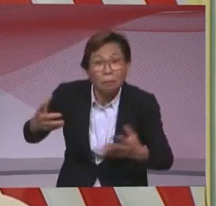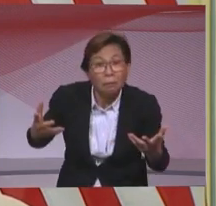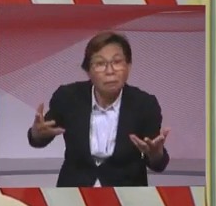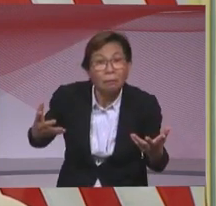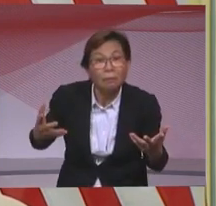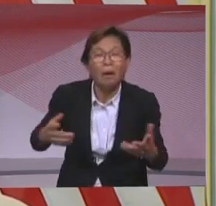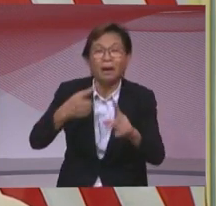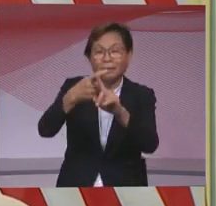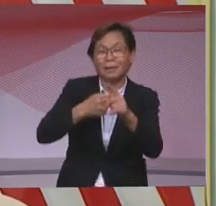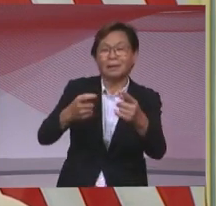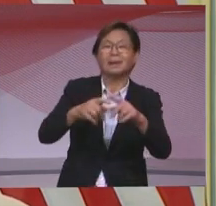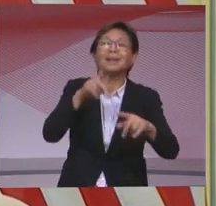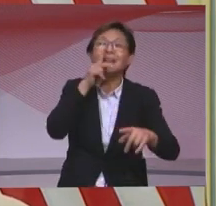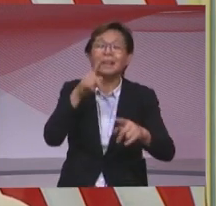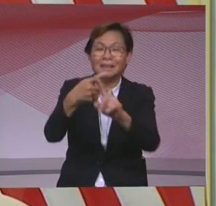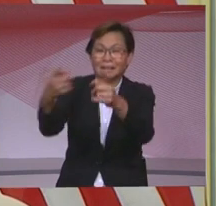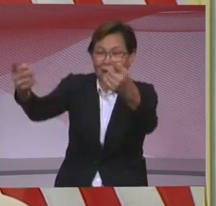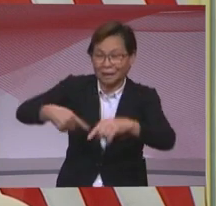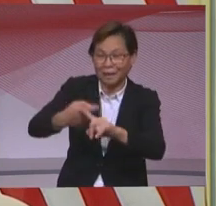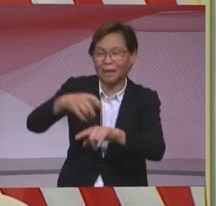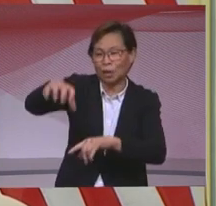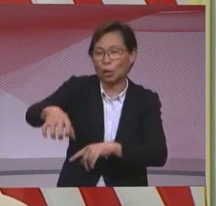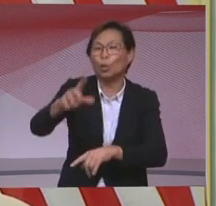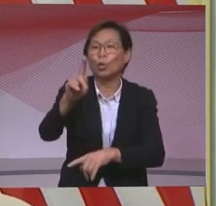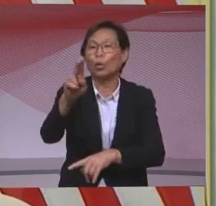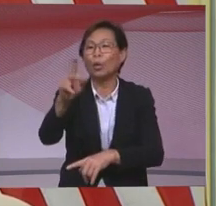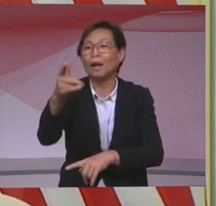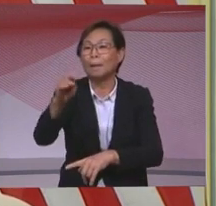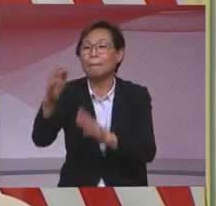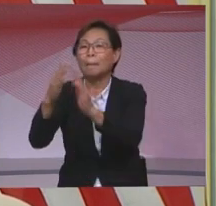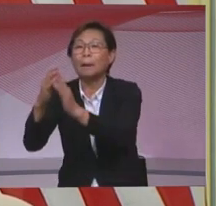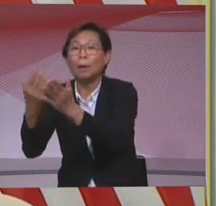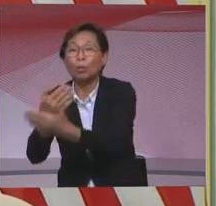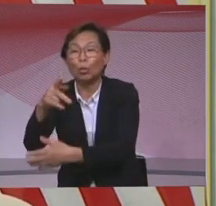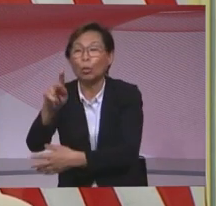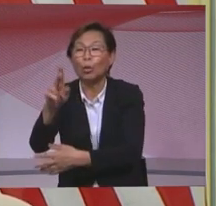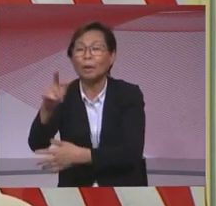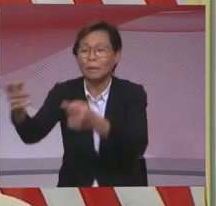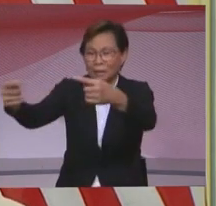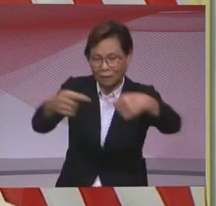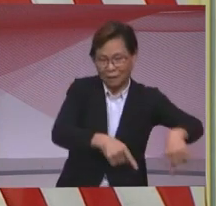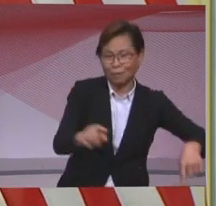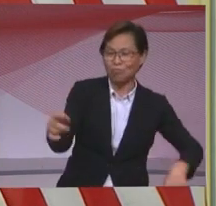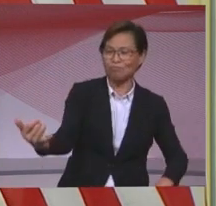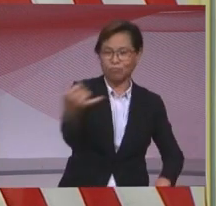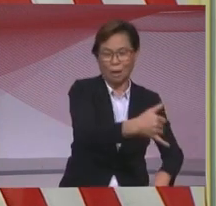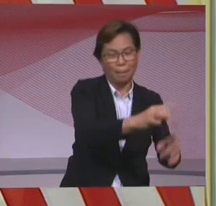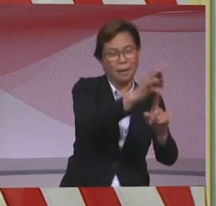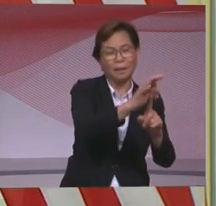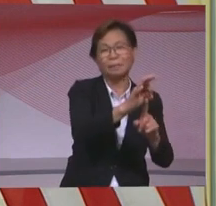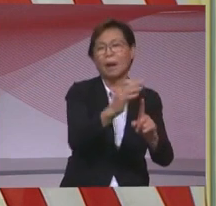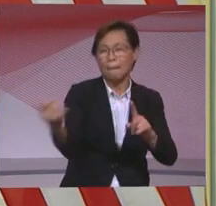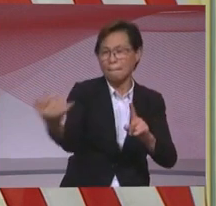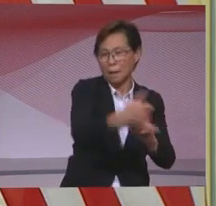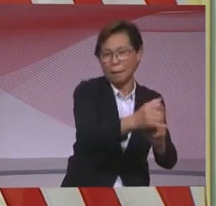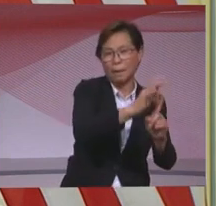daripada zon hijau di Kedah seperti Kulim Bandar Baru datang ke Penang, masuk saja ke